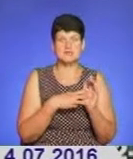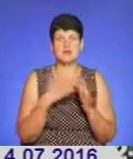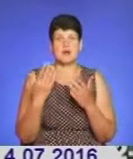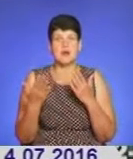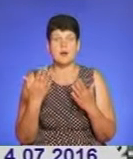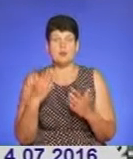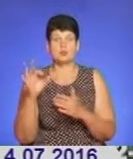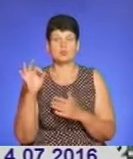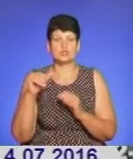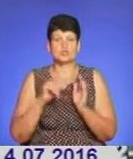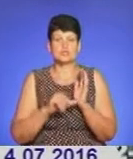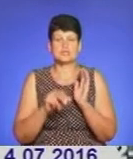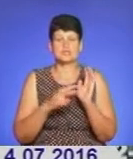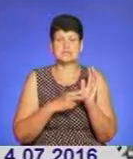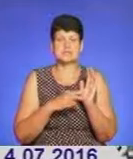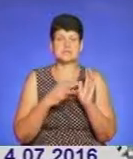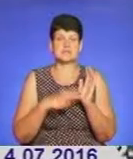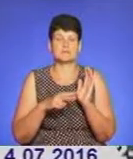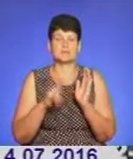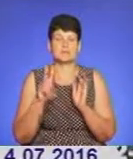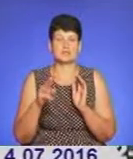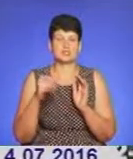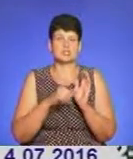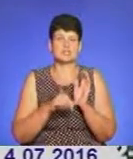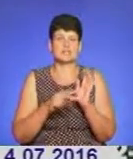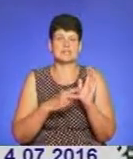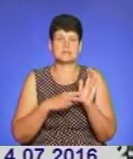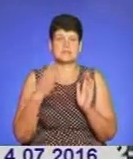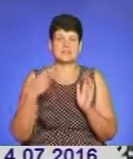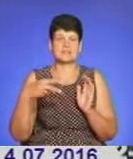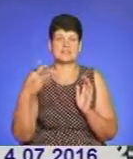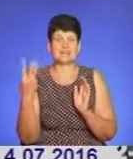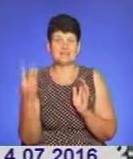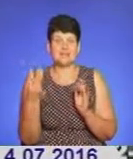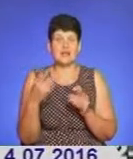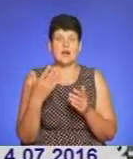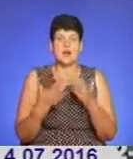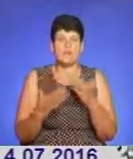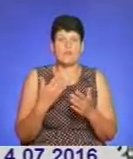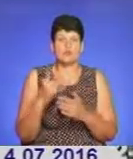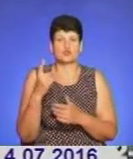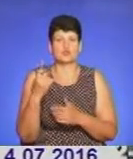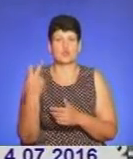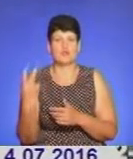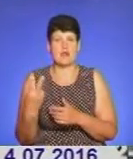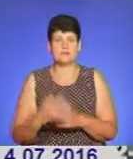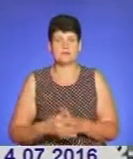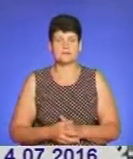України. Кому щось відомо про місце перебування Любомира Біляса, правоохоронці просять повідомляти за номерами чергових частин.